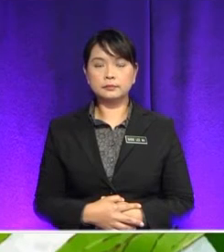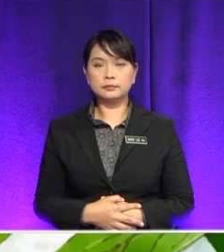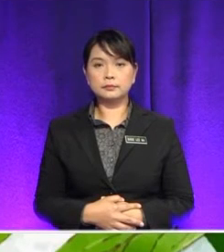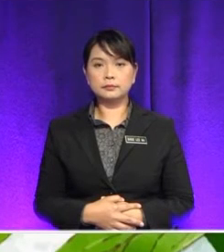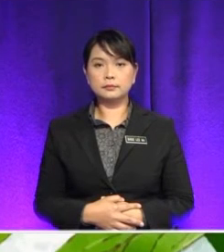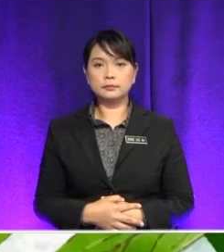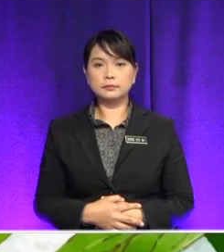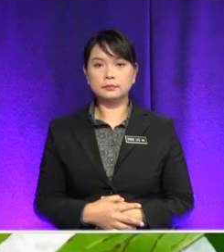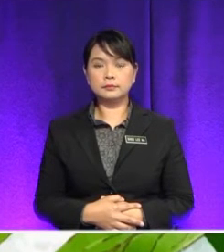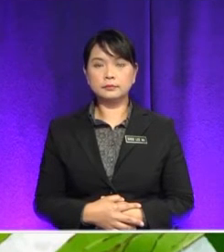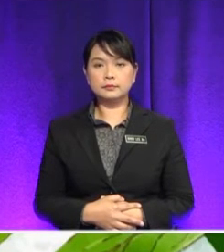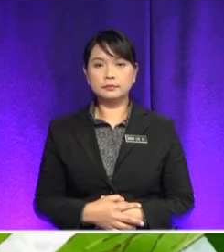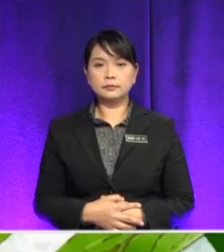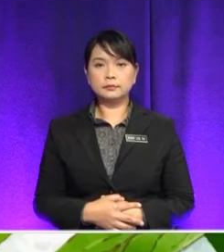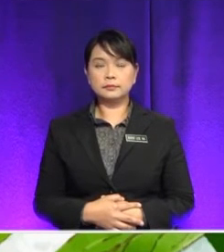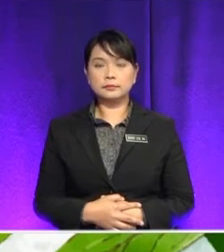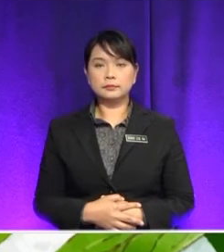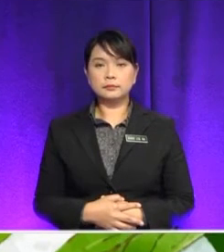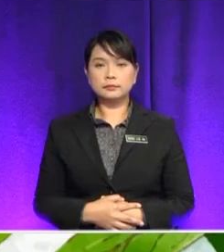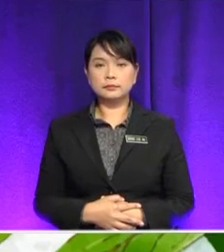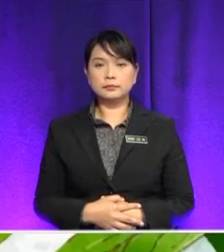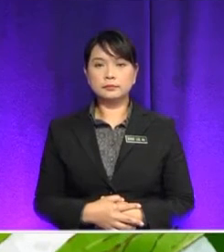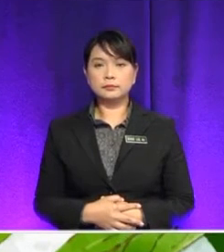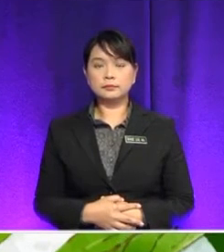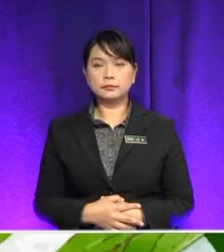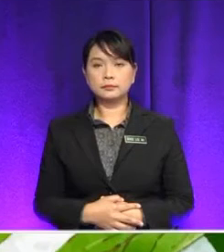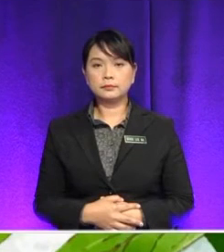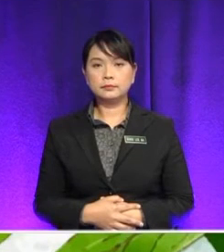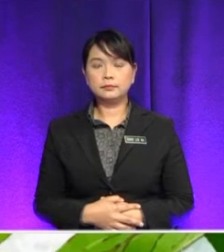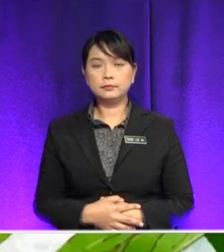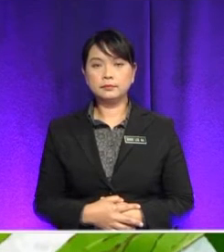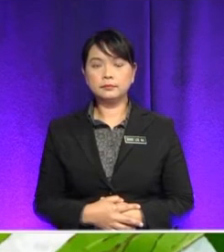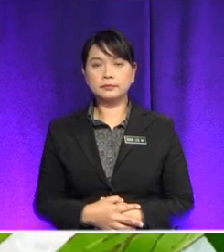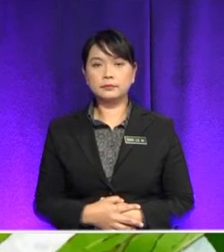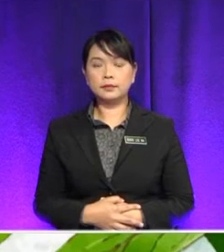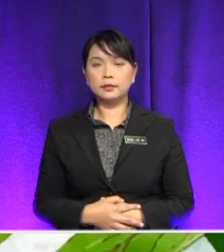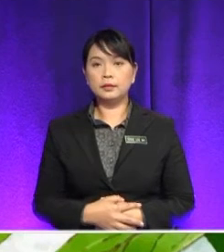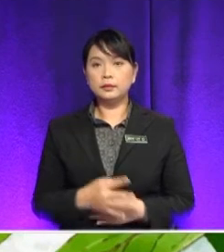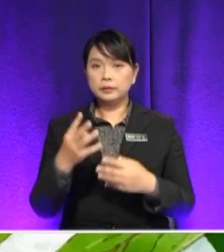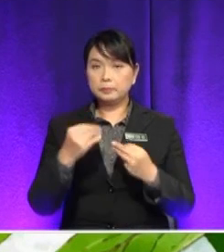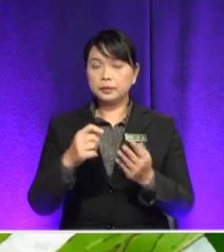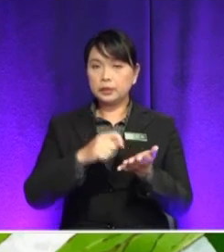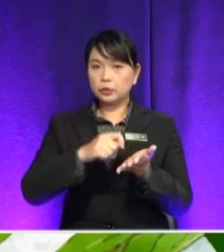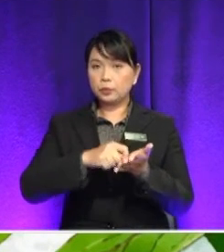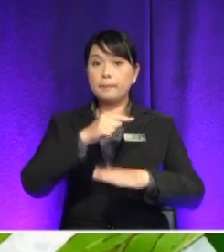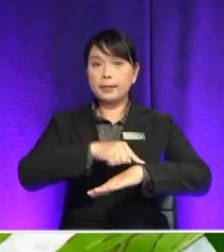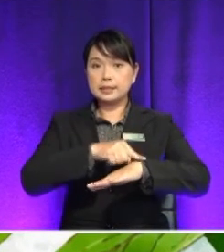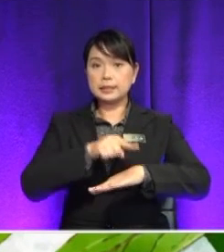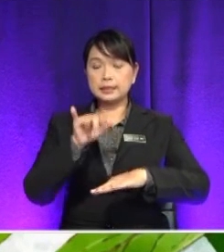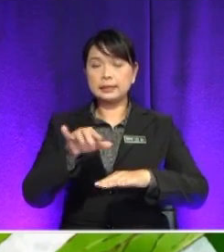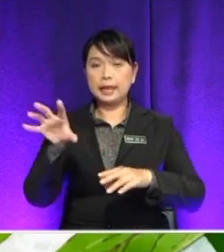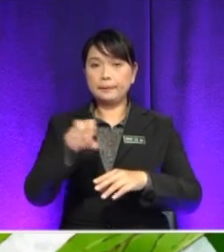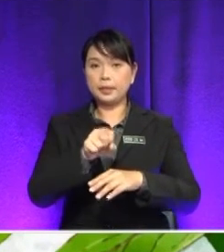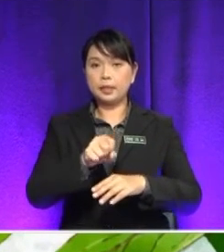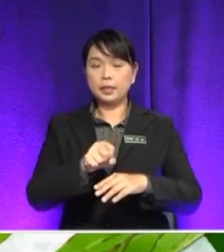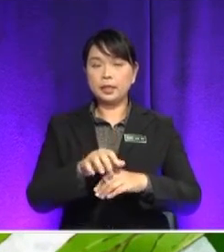350ms negatif satu untuk meminta serangan disebut hitung massa yang diambil bagi peluru berpandu dari pesawat